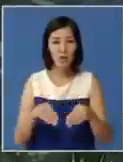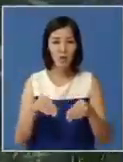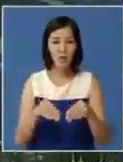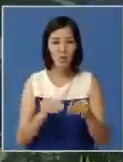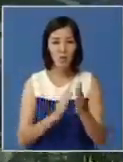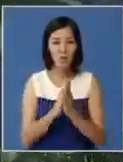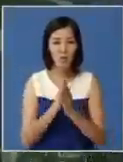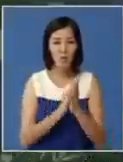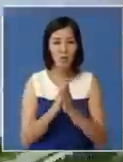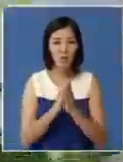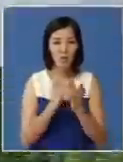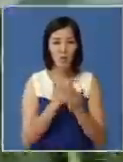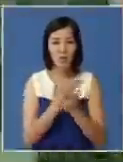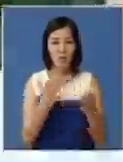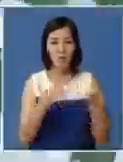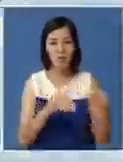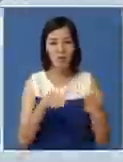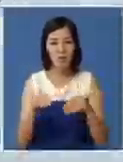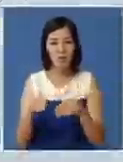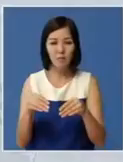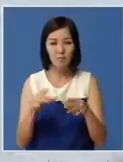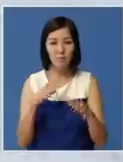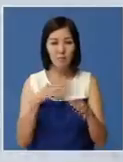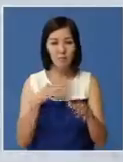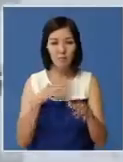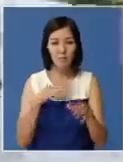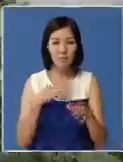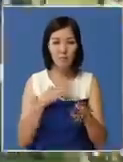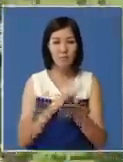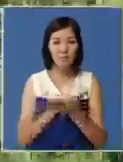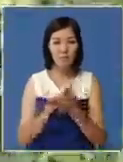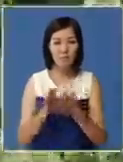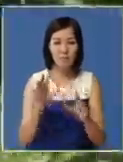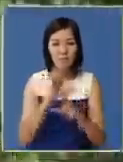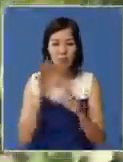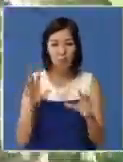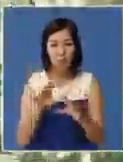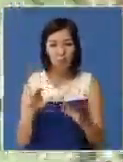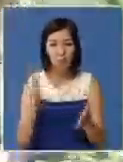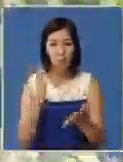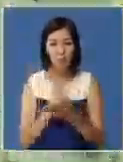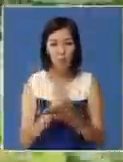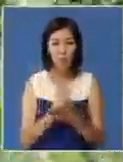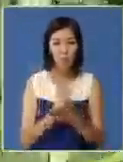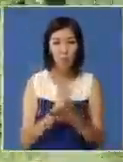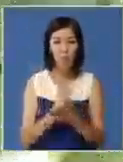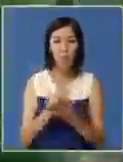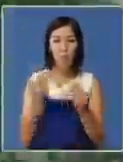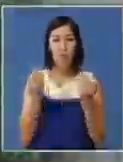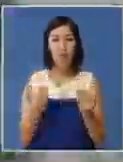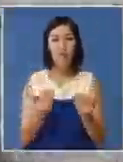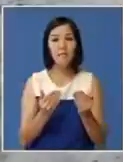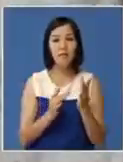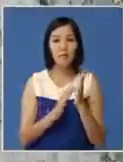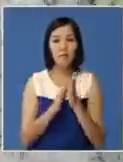арнайы құтыларға қарасора егілген. Тіпті арам шөпке бастырмай тазартылып күтілгені көрініп тұр. Талдама нәтижесі көрсеткендей,